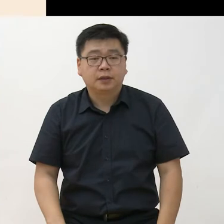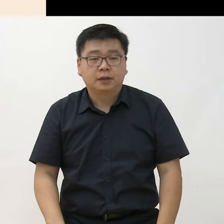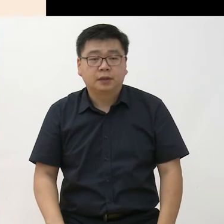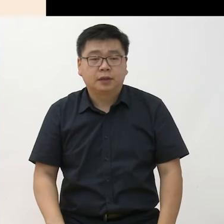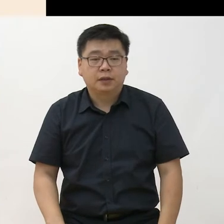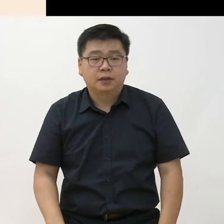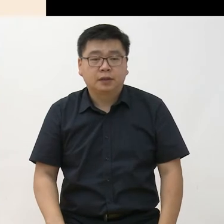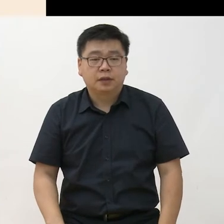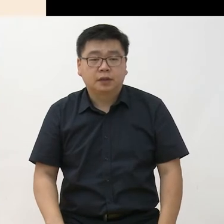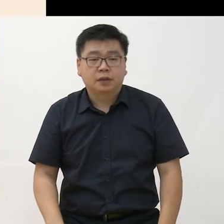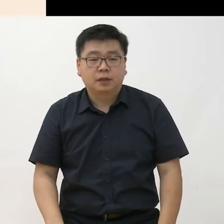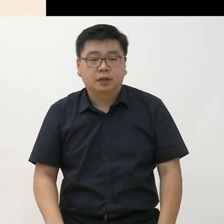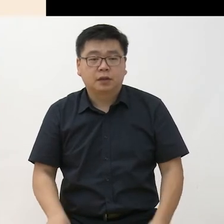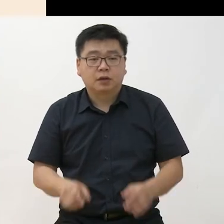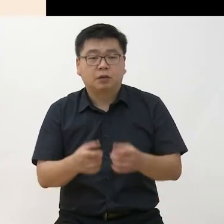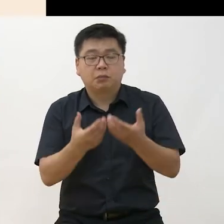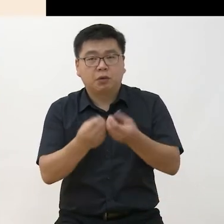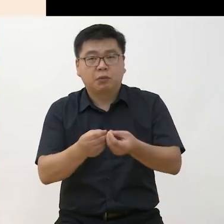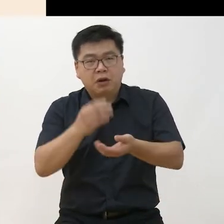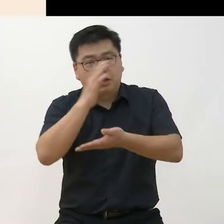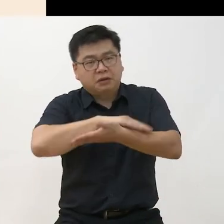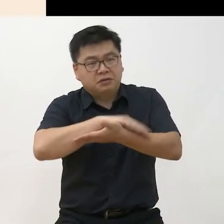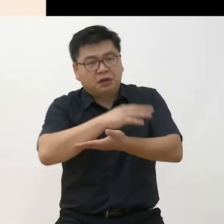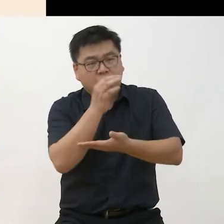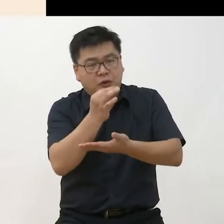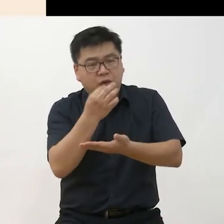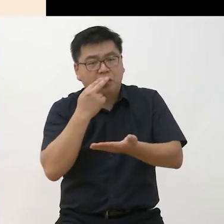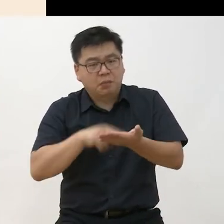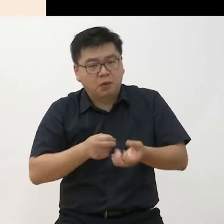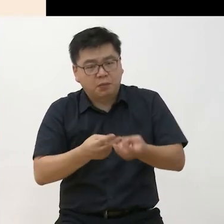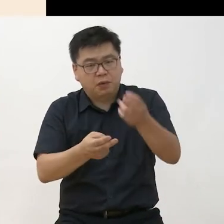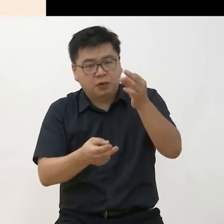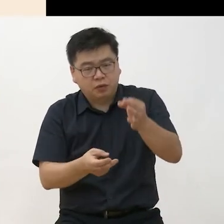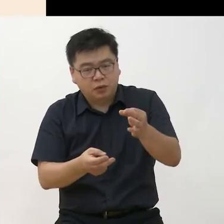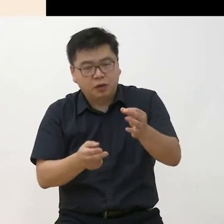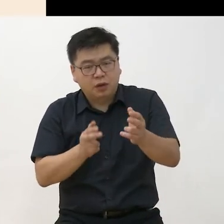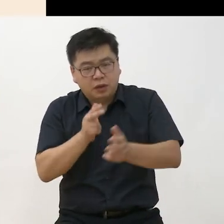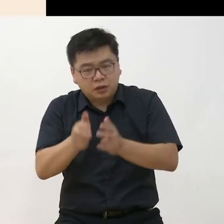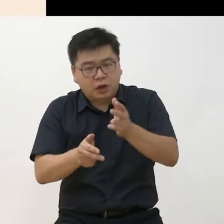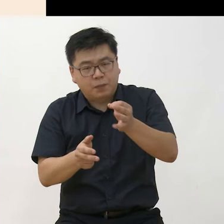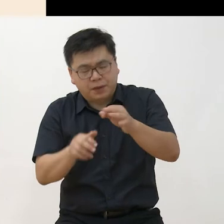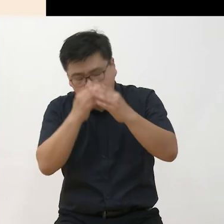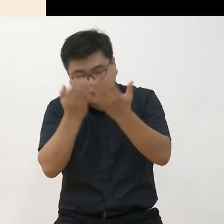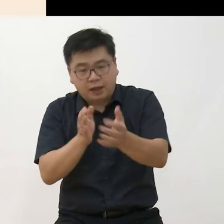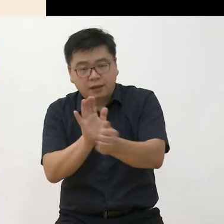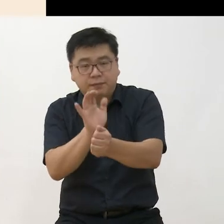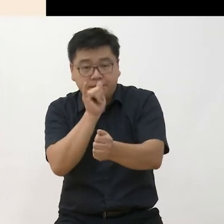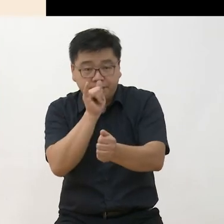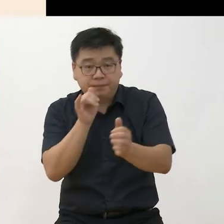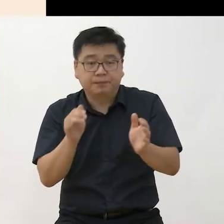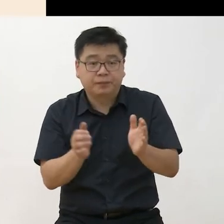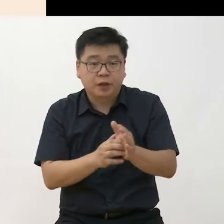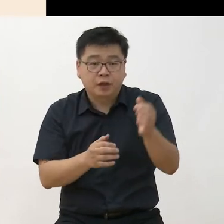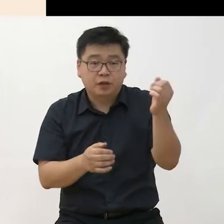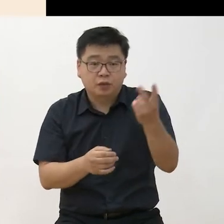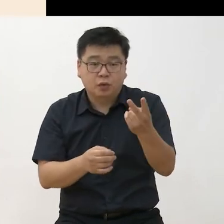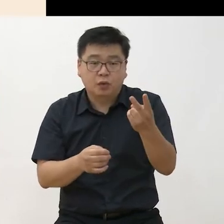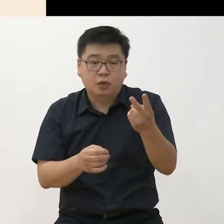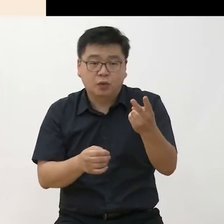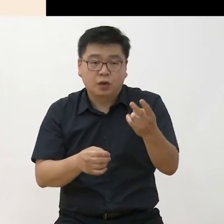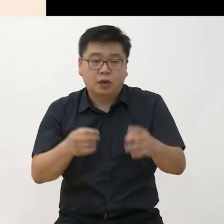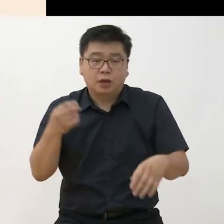이 부분은 뭐 인쇄물 제작비라든가 모든 관련된 사업 비용을 저희가 지원을 하고 있고요.